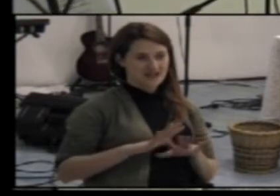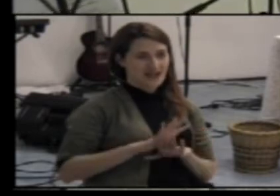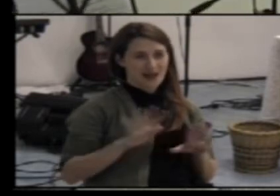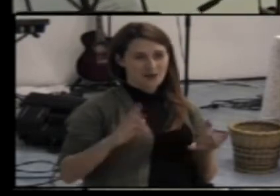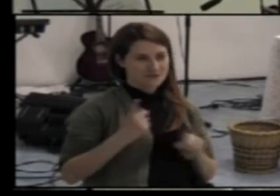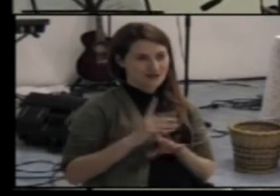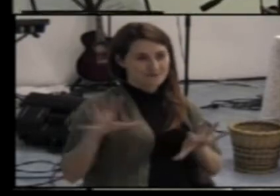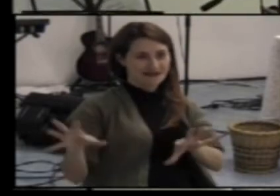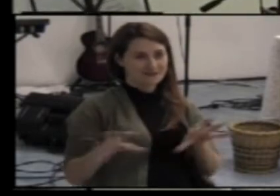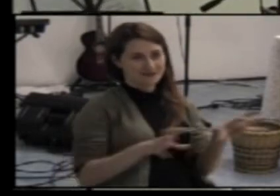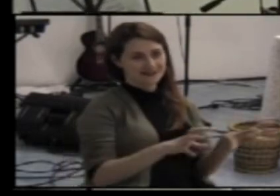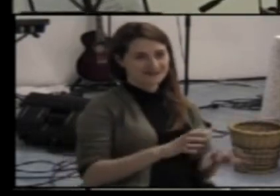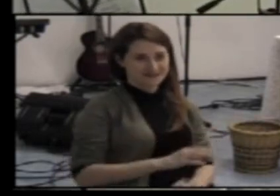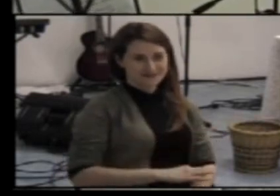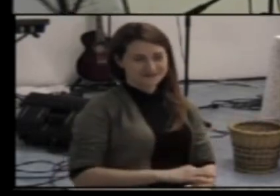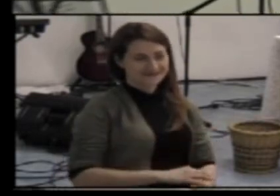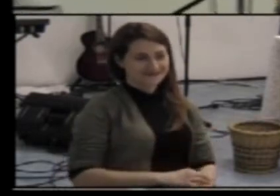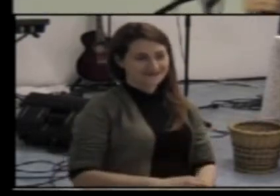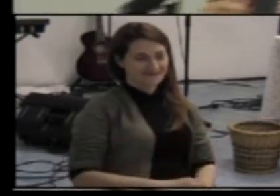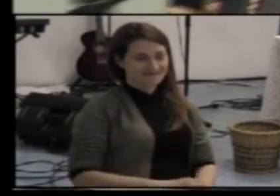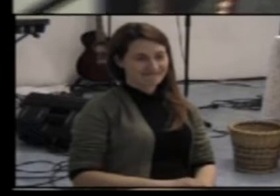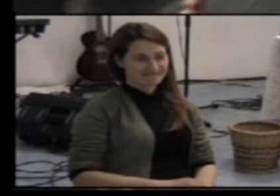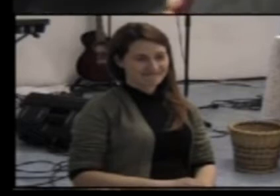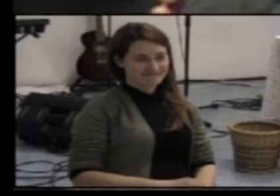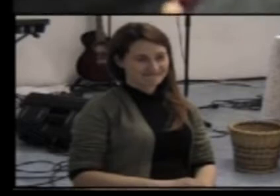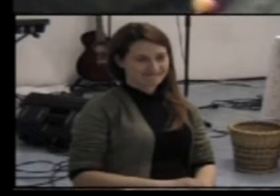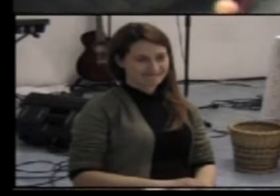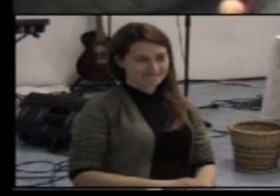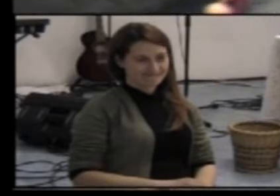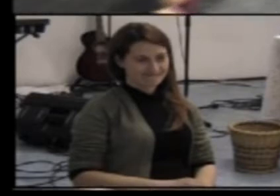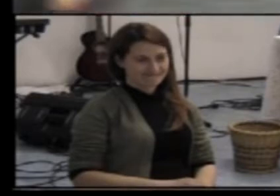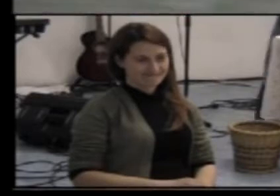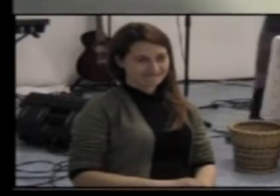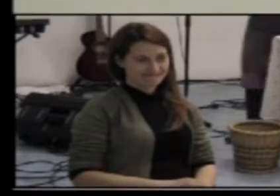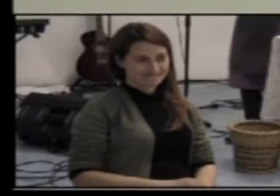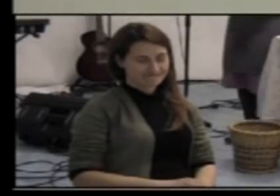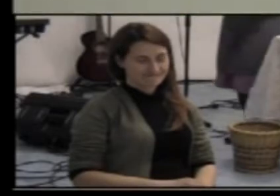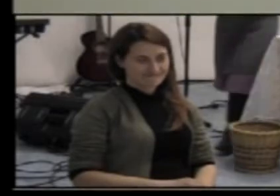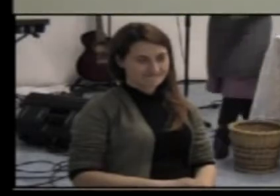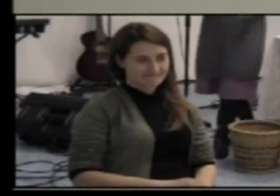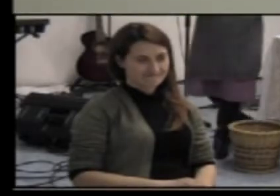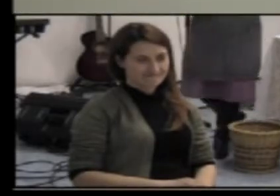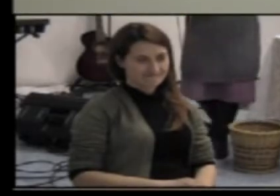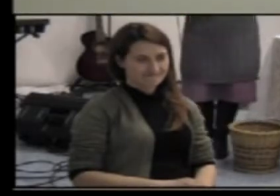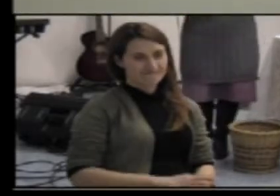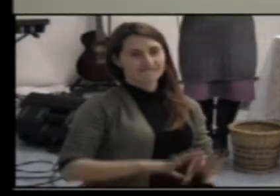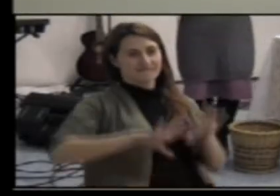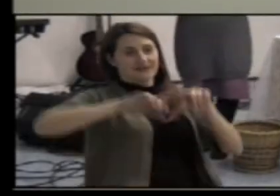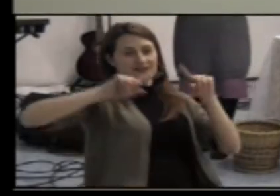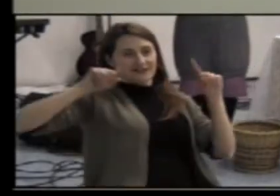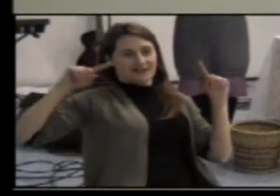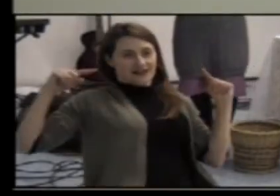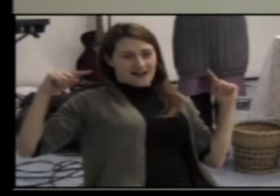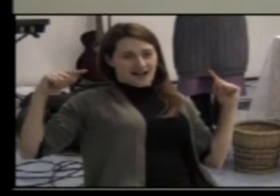Alcuni sì, alcuni no. Allora, il popolo di Israele entra nella terra promessa e comincia la sua conquista.